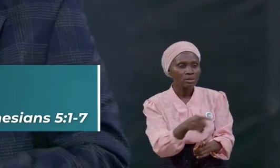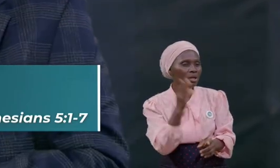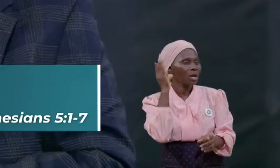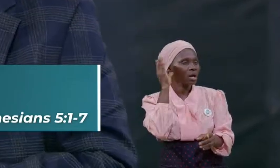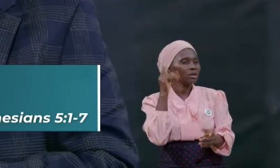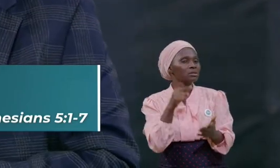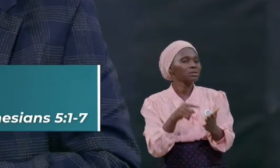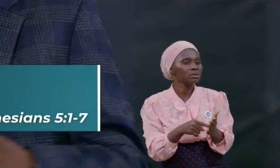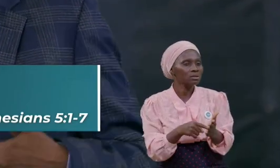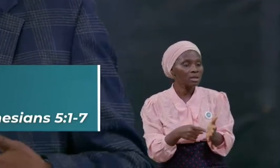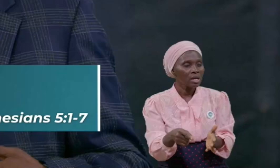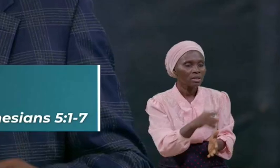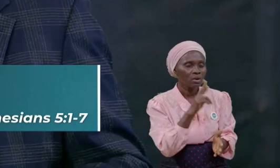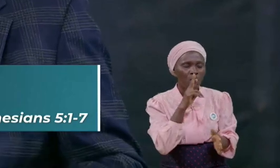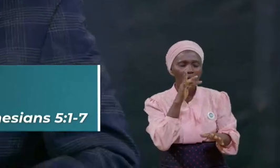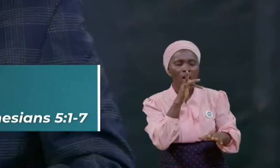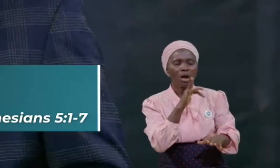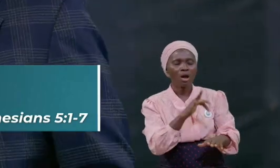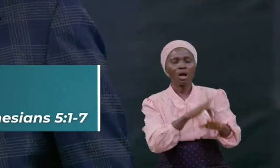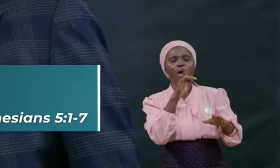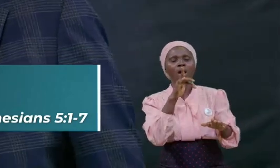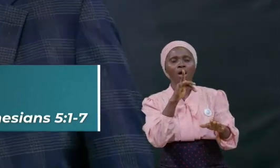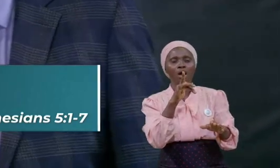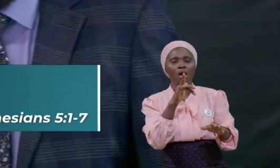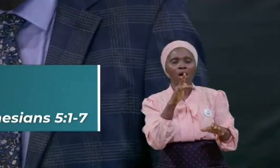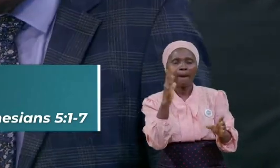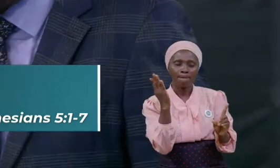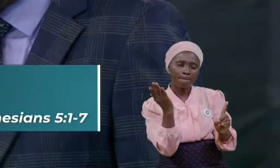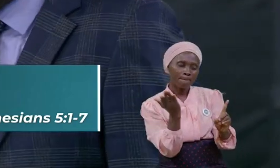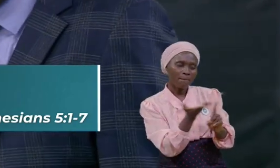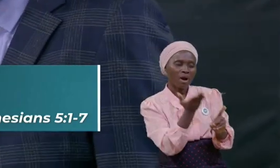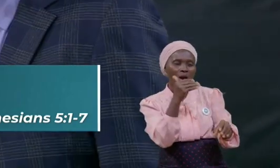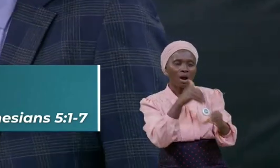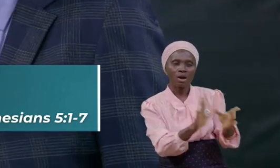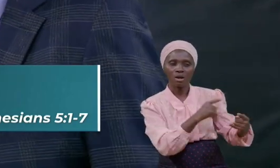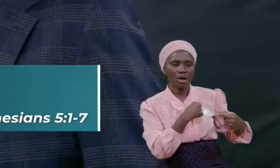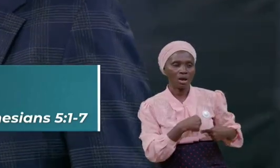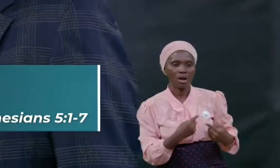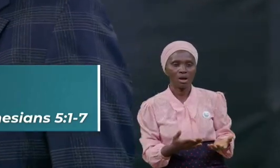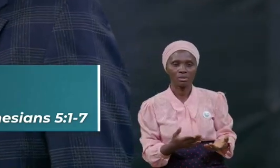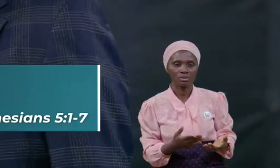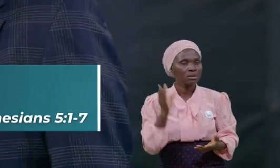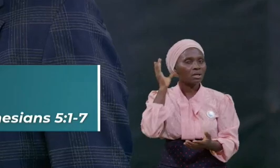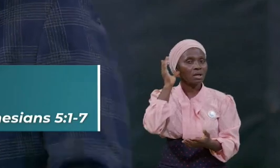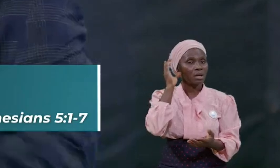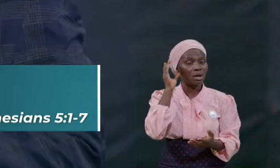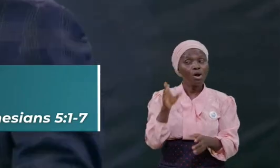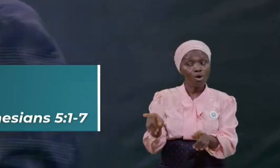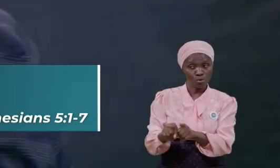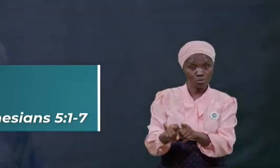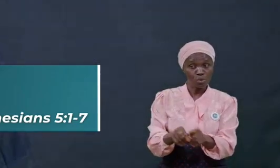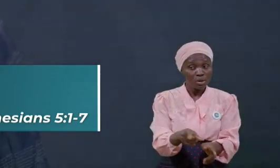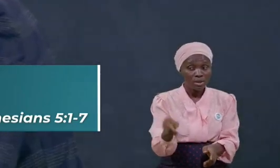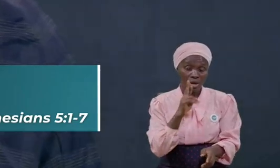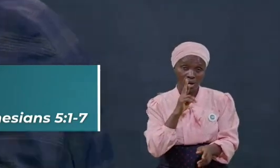ils eurent le cœur vivement touché. Ils ont entendu que même s'ils étaient religieux, bien qu'ils soient